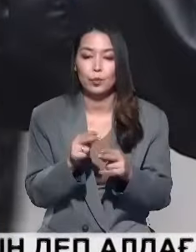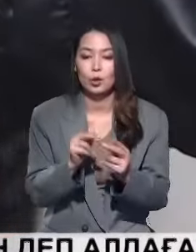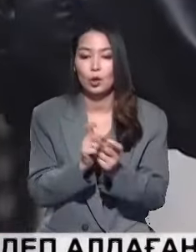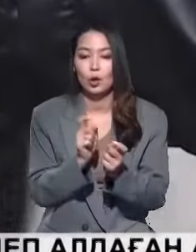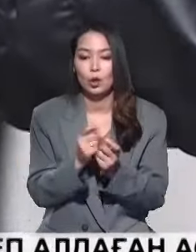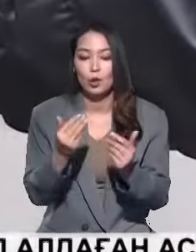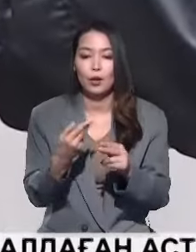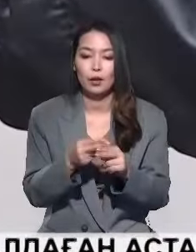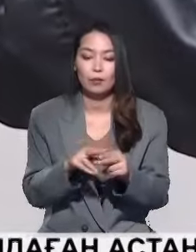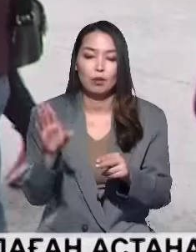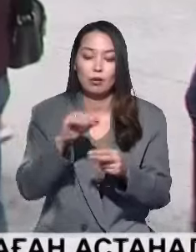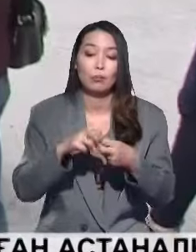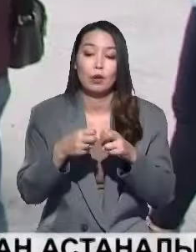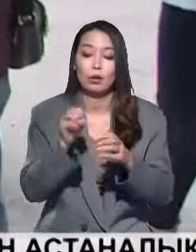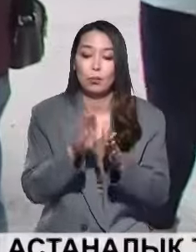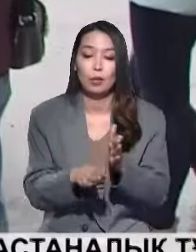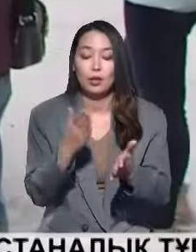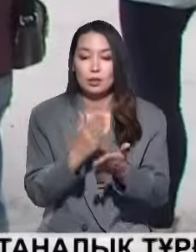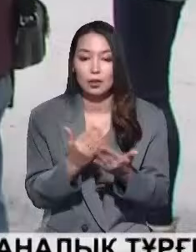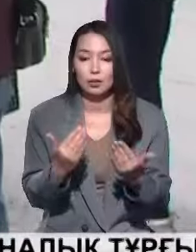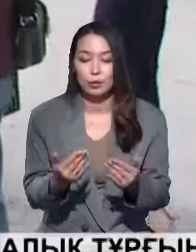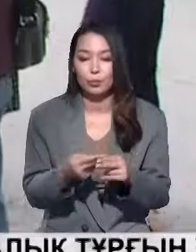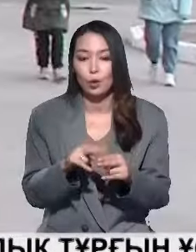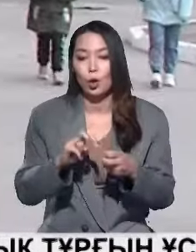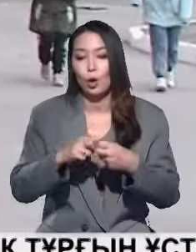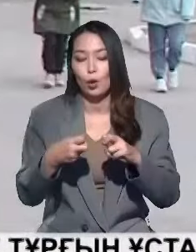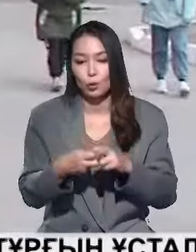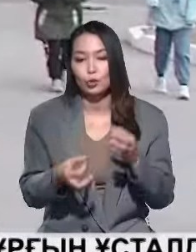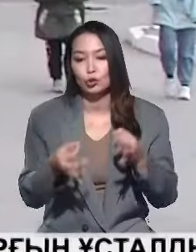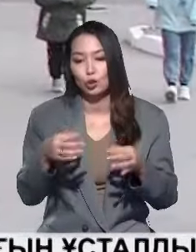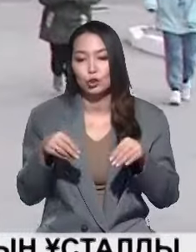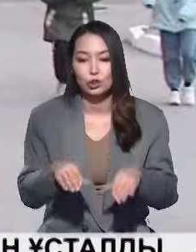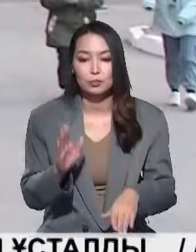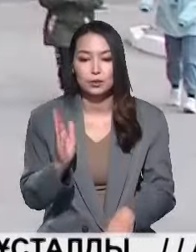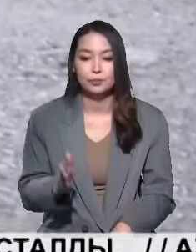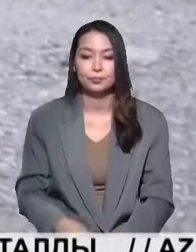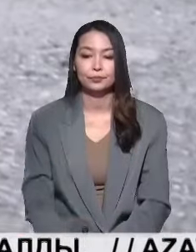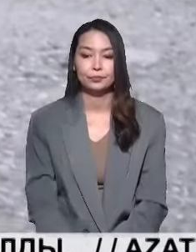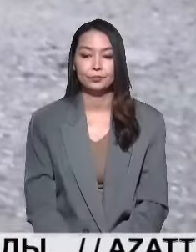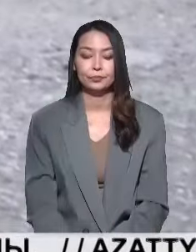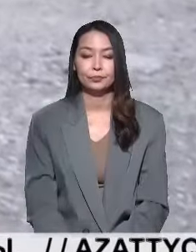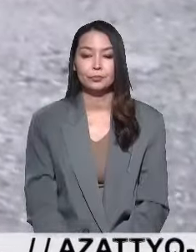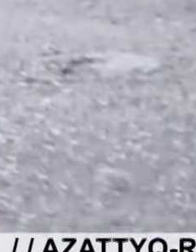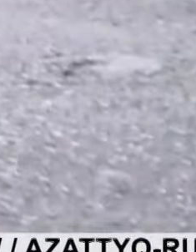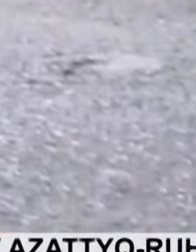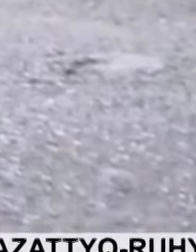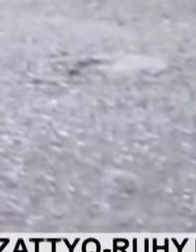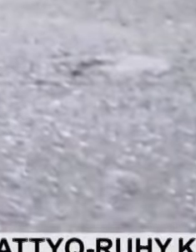күнге шиеленісіп барады. Тәзір басылатын түрі жоқ. Енді бұл мәселені сот шешпек. Мөлдір Жаққан, Балан Жанғозин, Астана Таймс.